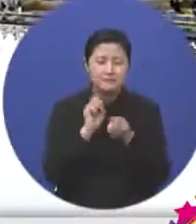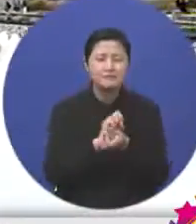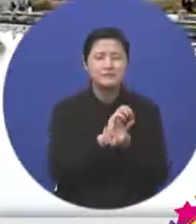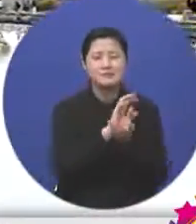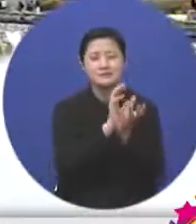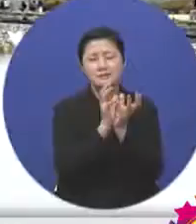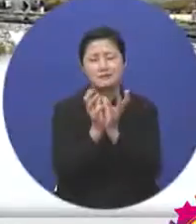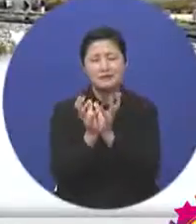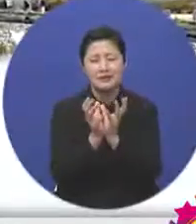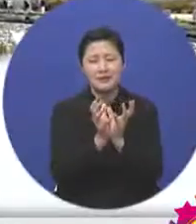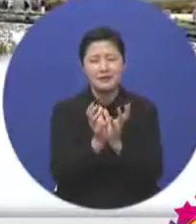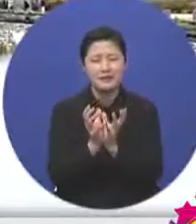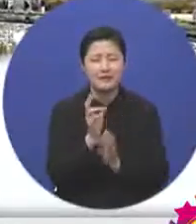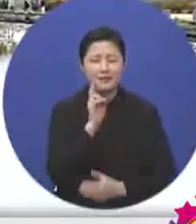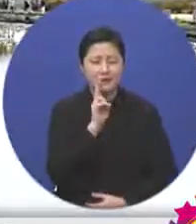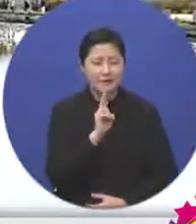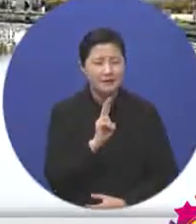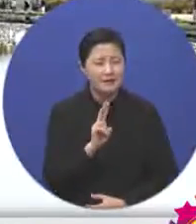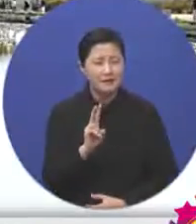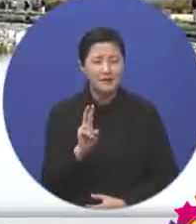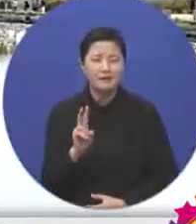둘뿐 민들레야